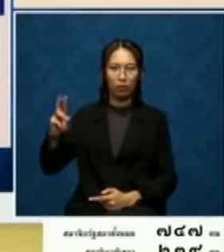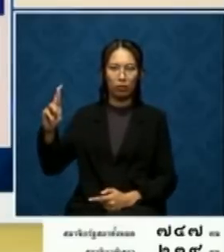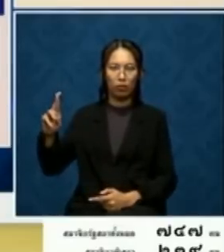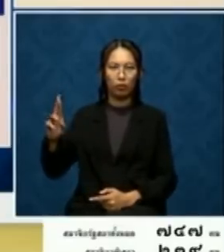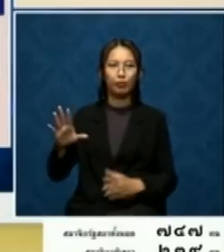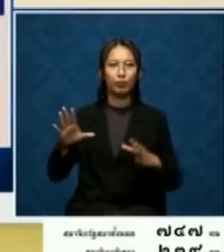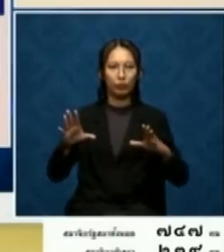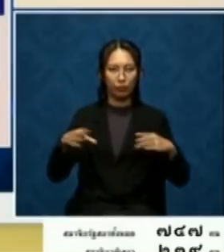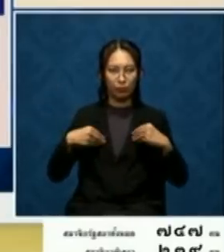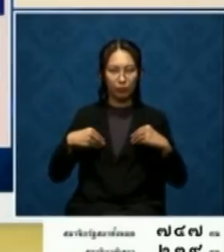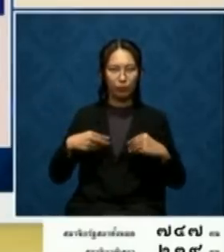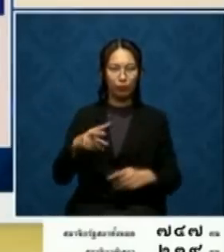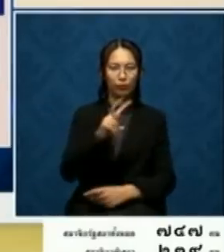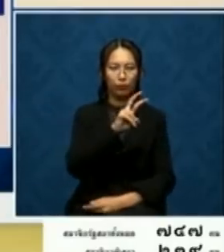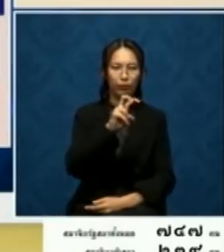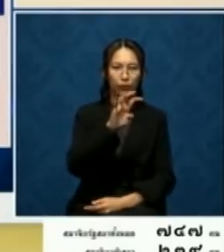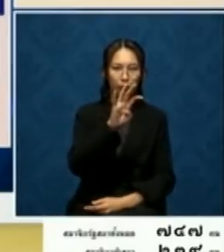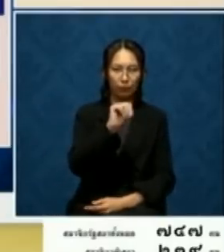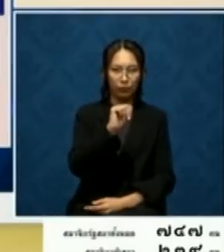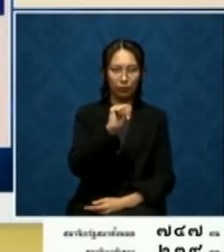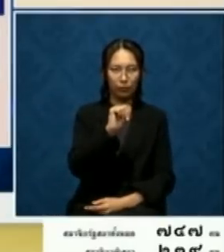ร่วมได้แต่ว่าผมยังเชื่อว่ากระทรวง